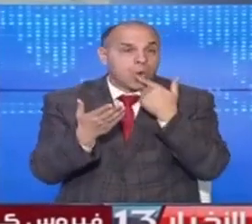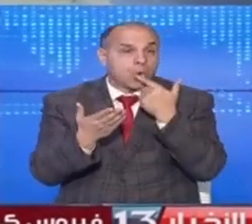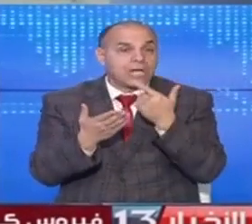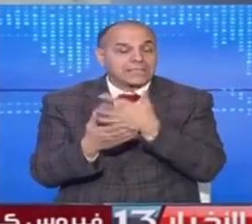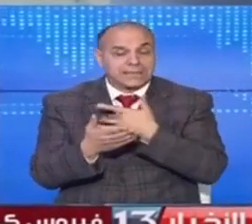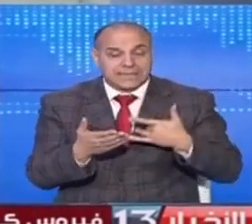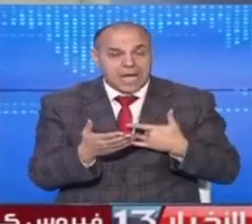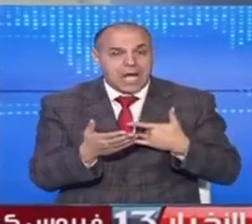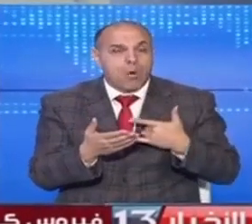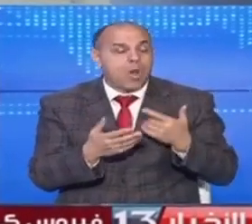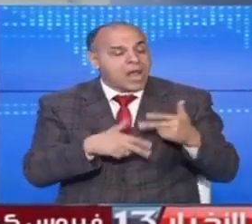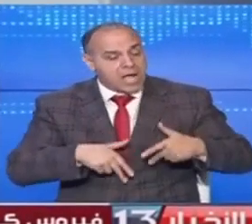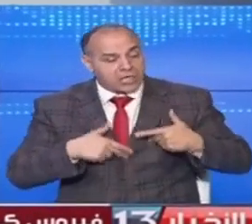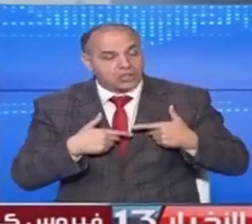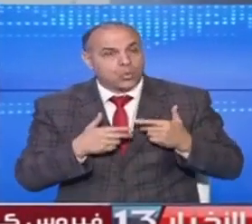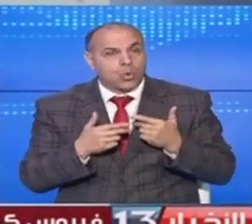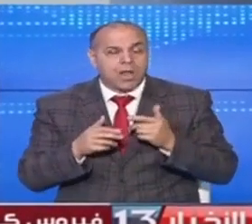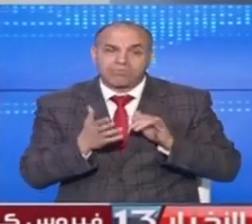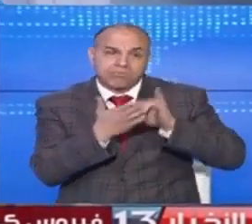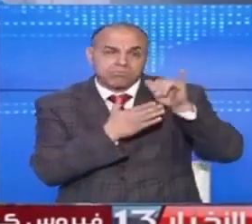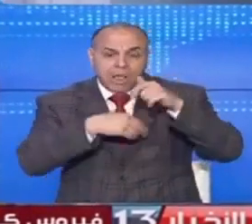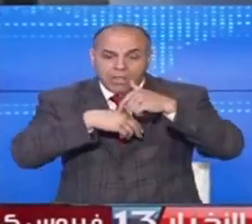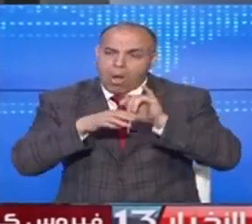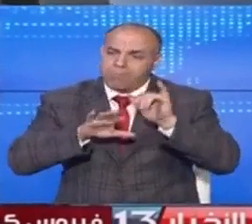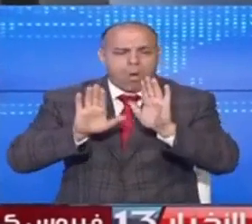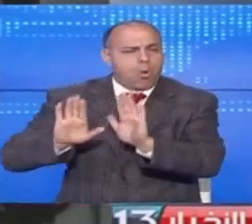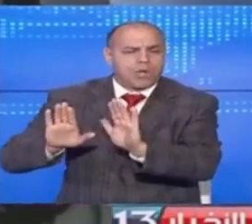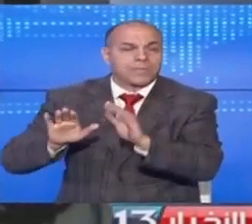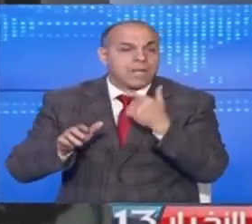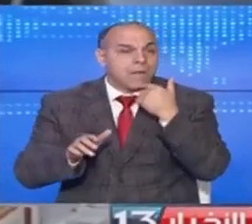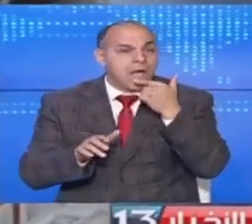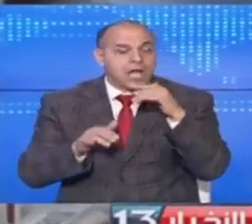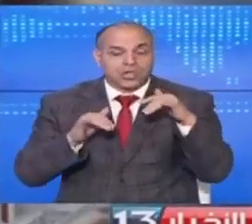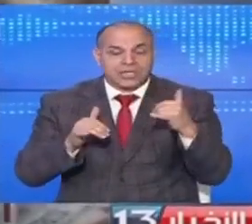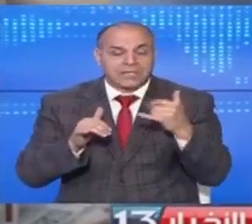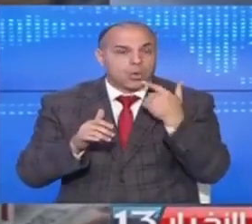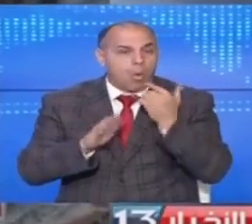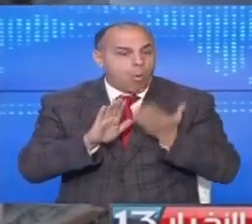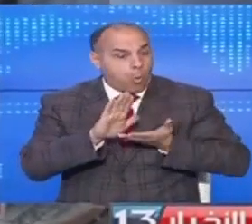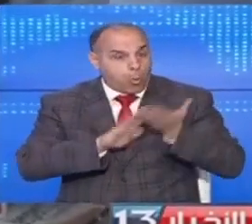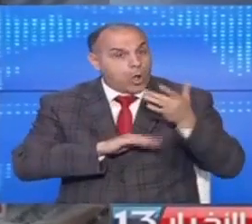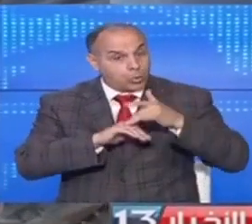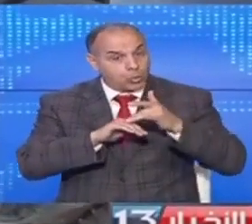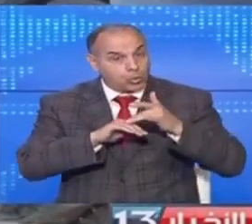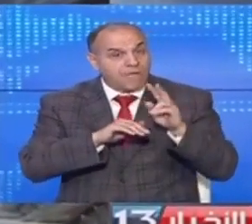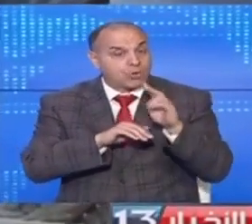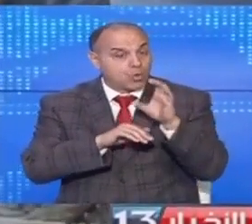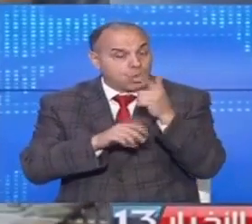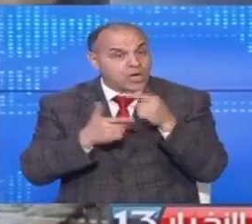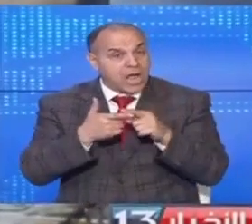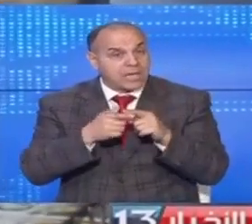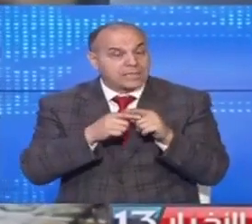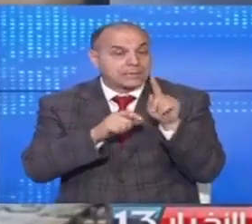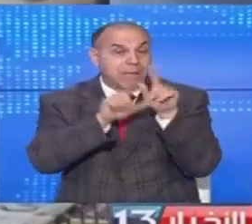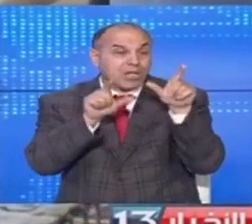المواطنين والمقيمين بتجنب السفر في الوقت الراهن كما اعلن بالجزائر عن ارتفاع عدد الاصابات بين وصلنا الى